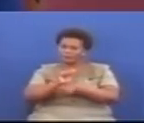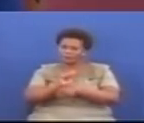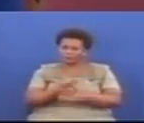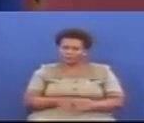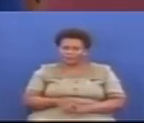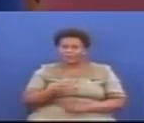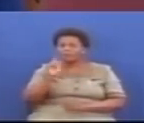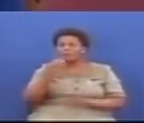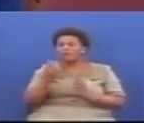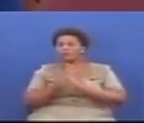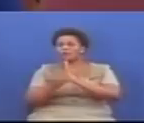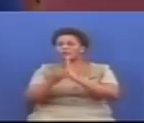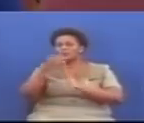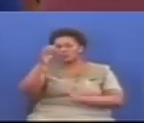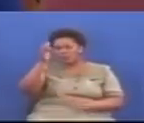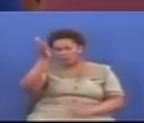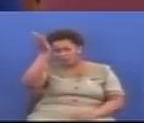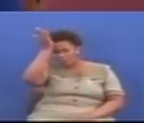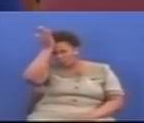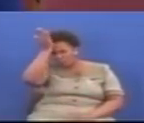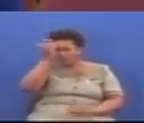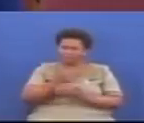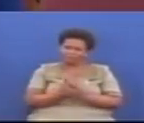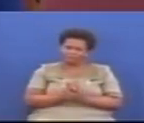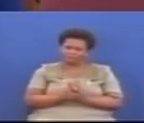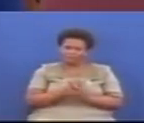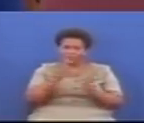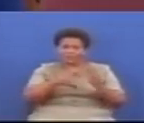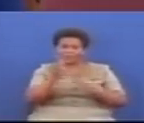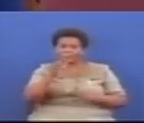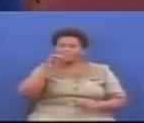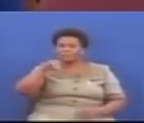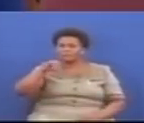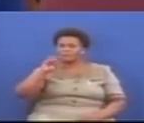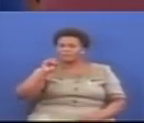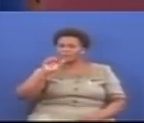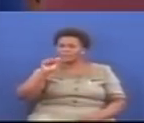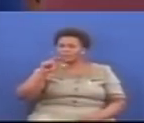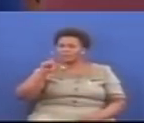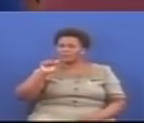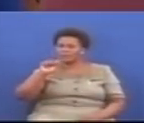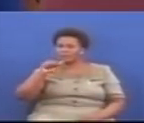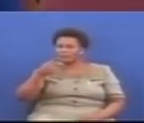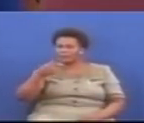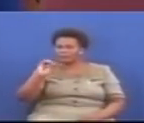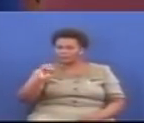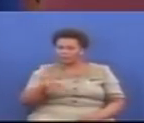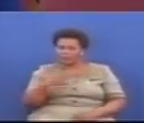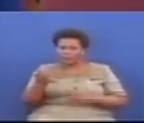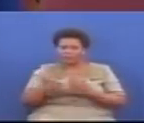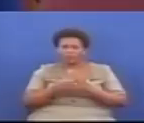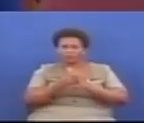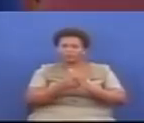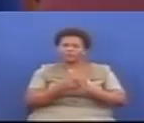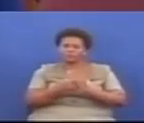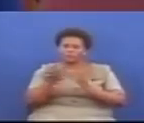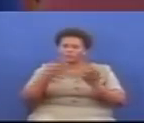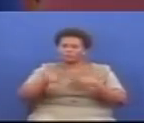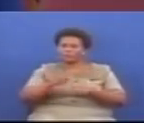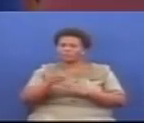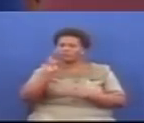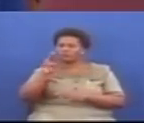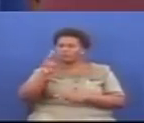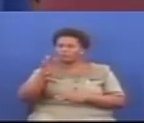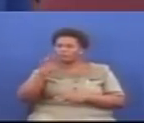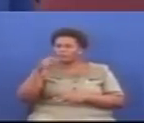wa Anglikana, viongozi wa UWT kata ya Msalato kutoka jijini Dodoma, wakiongozwa na mwenyekiti wa UWT wa kata ya